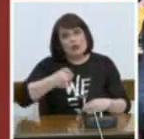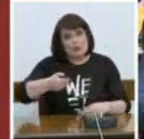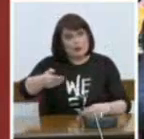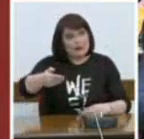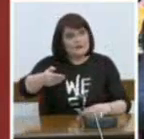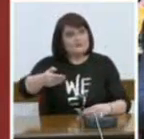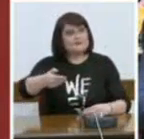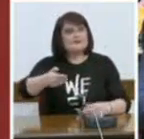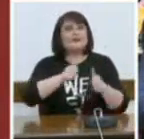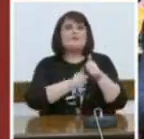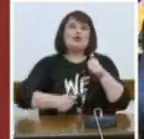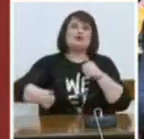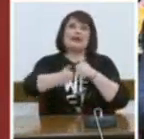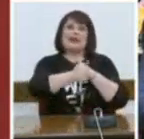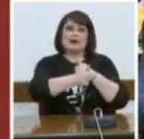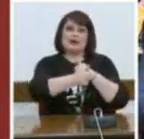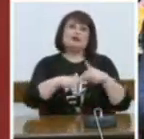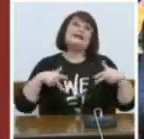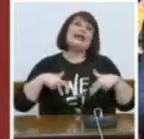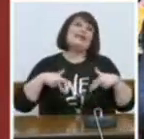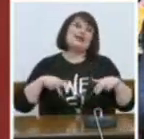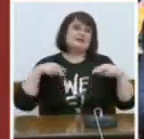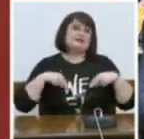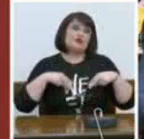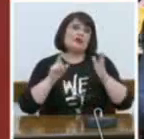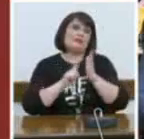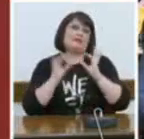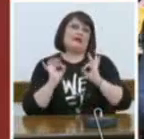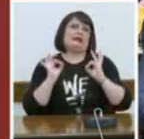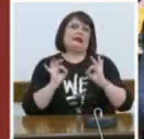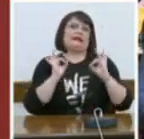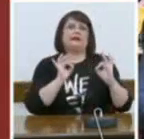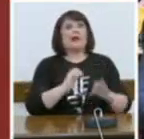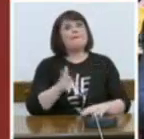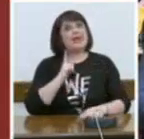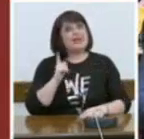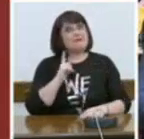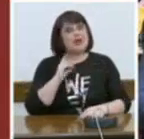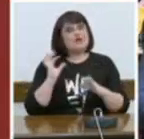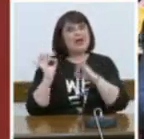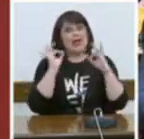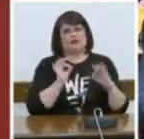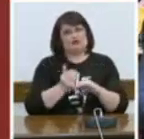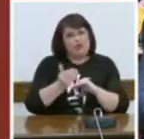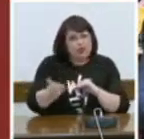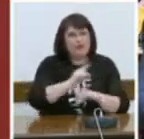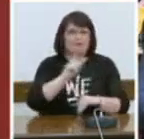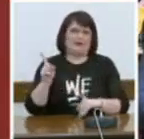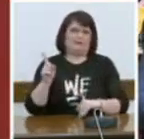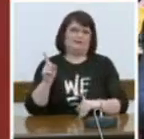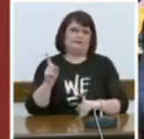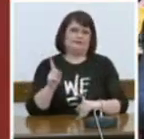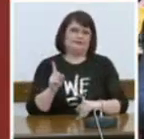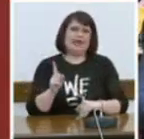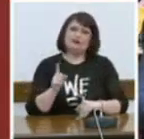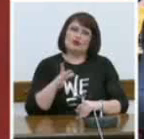κατά προτεραιότητα αφορά τα μέλη της κυβερνήσεως, από τα οποία και περιμένουμε και την προτίμηση